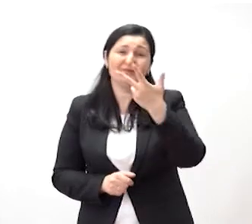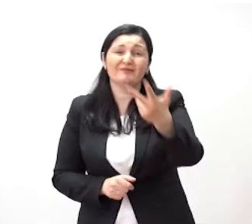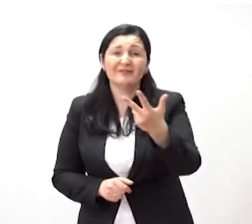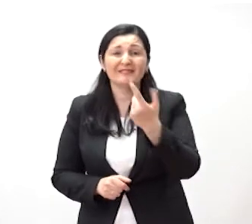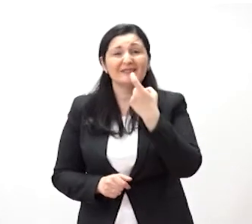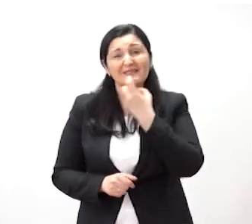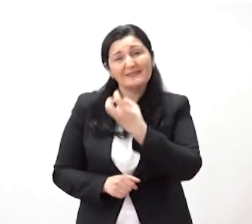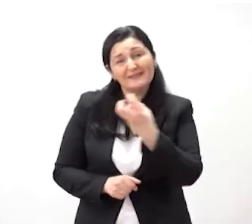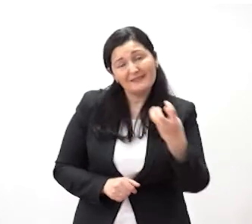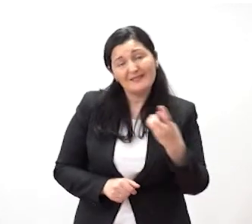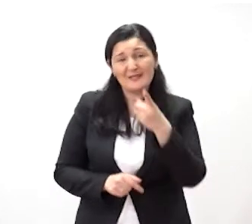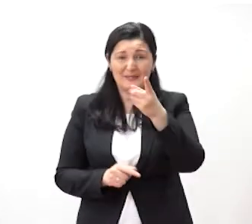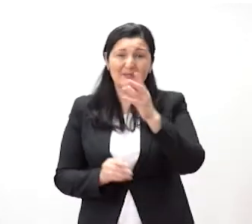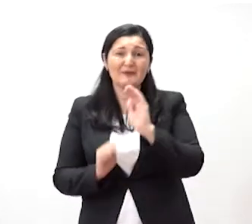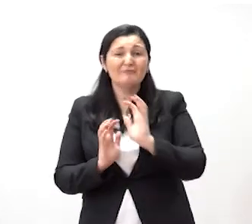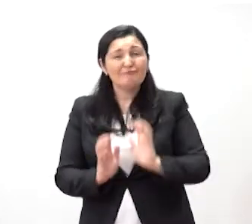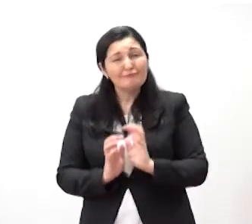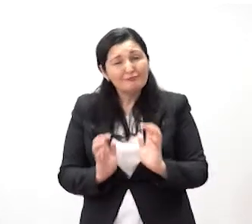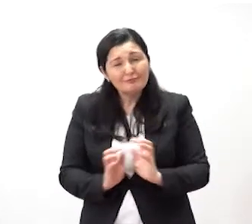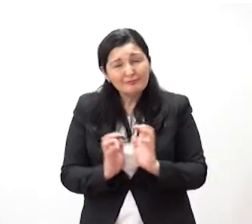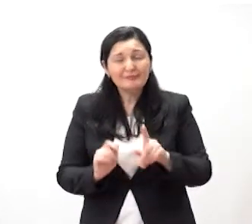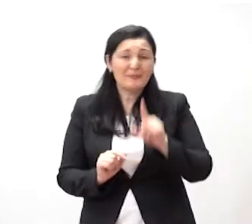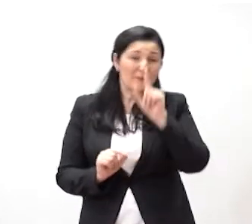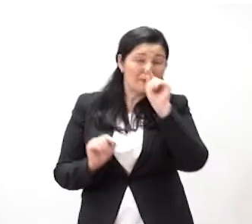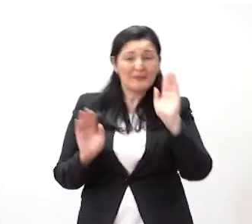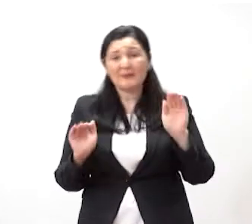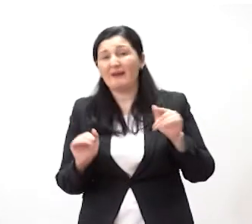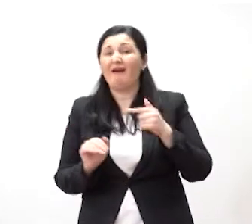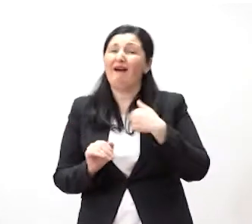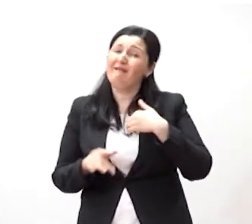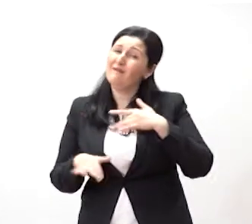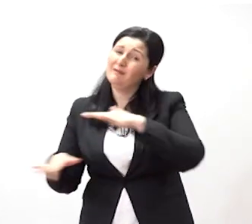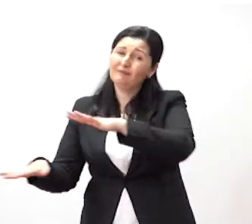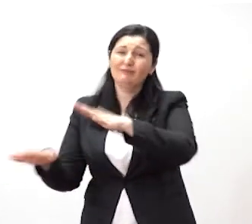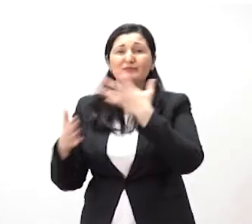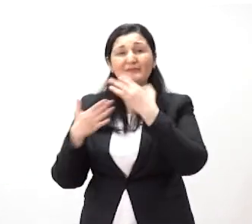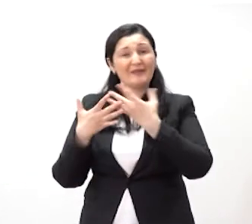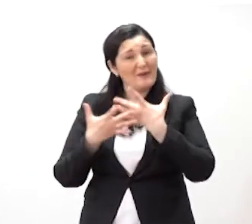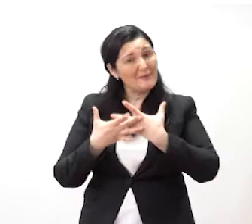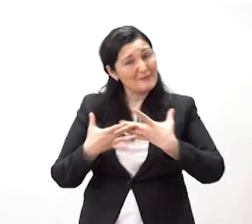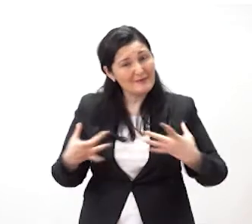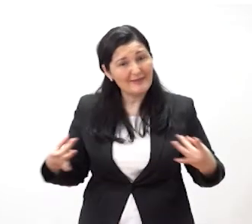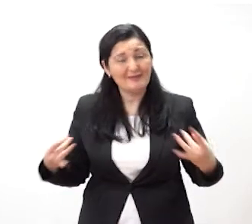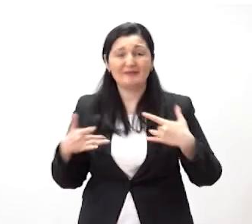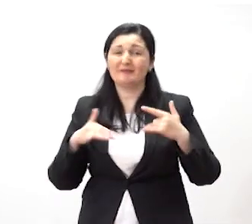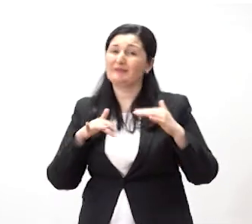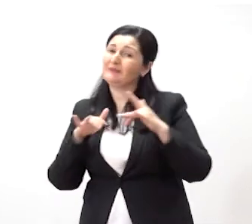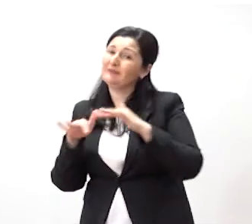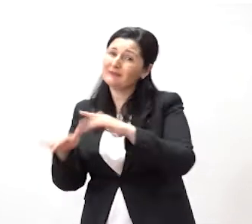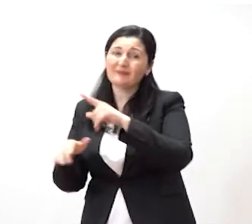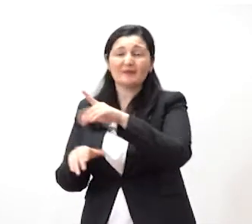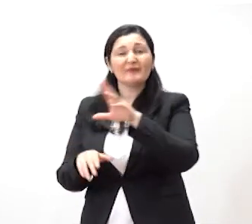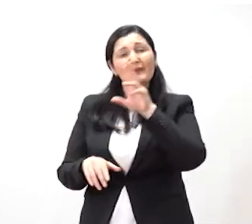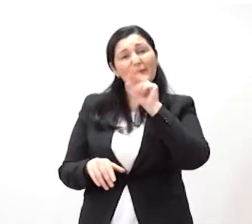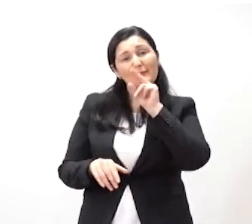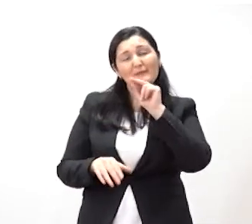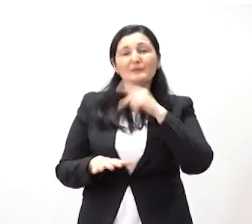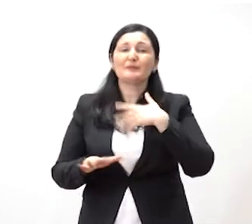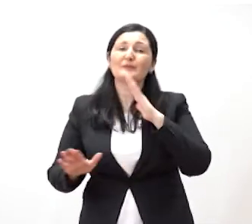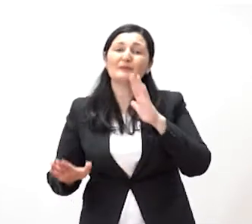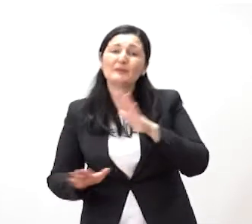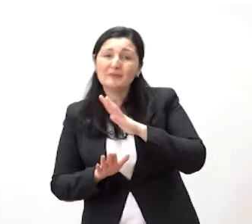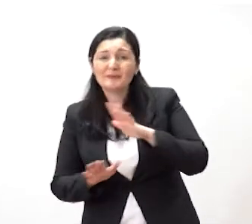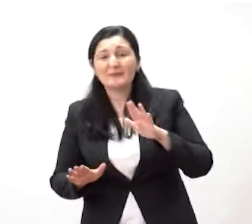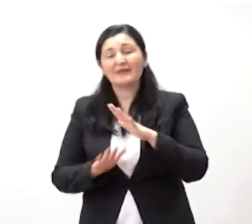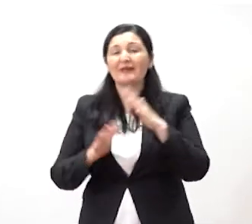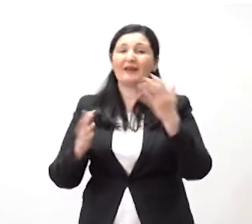гирифта чуҷа барор. Кори ман бисёр аст. Фасли баҳор омадааст. Бояд суруд хонам, ба